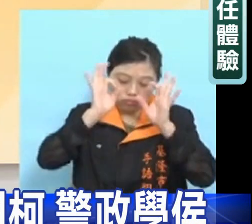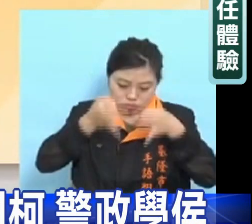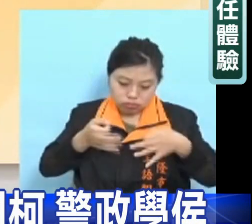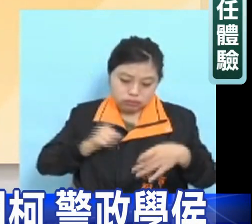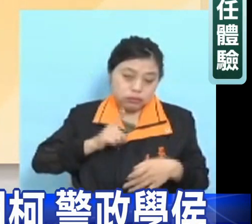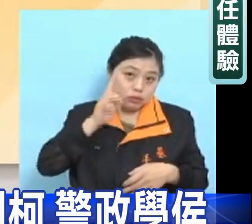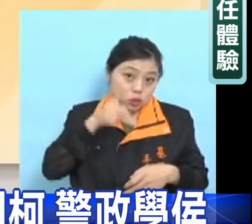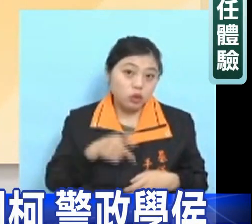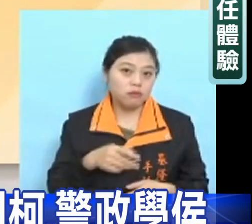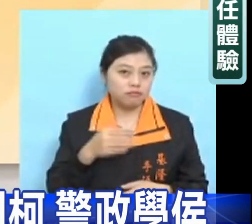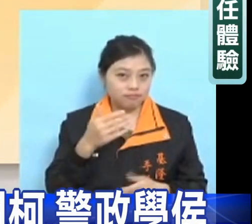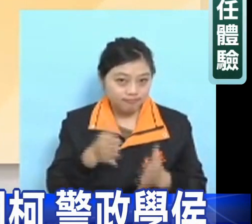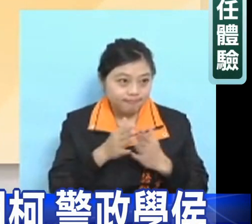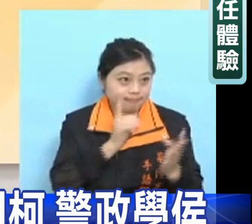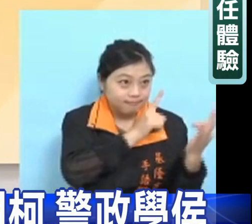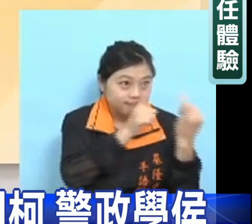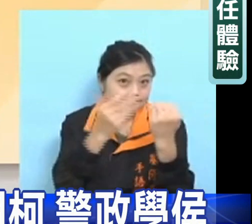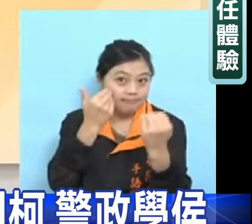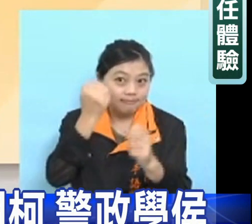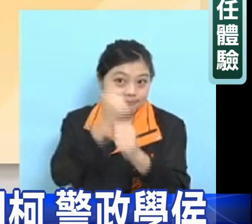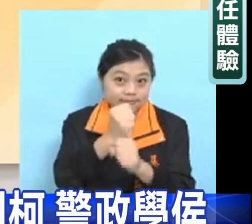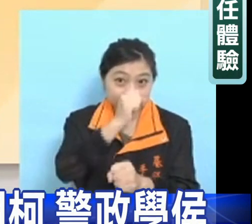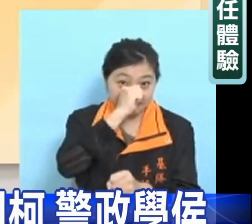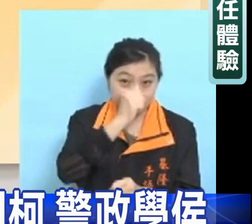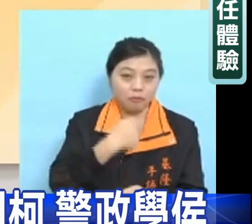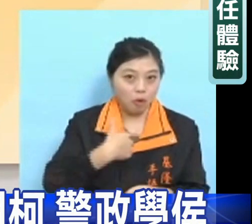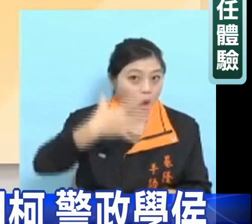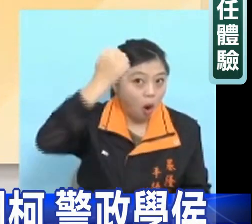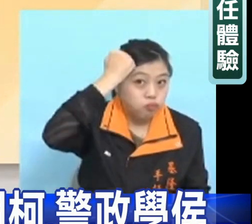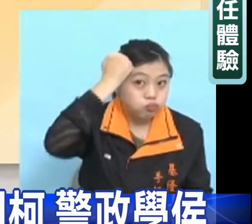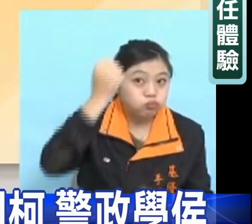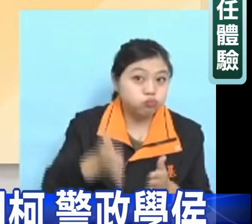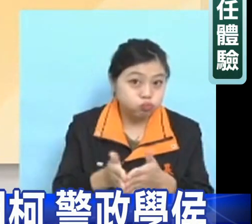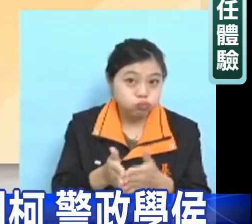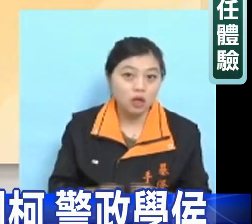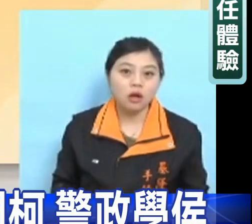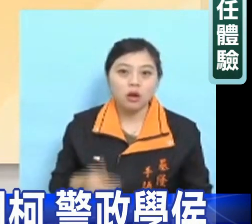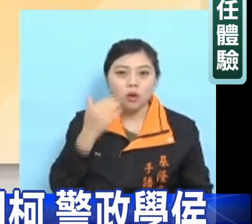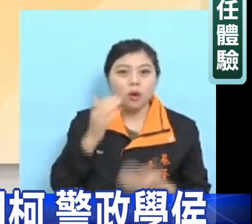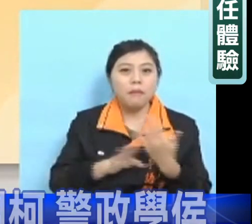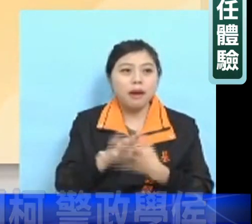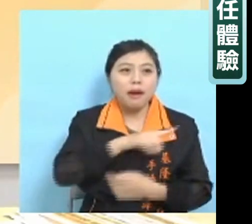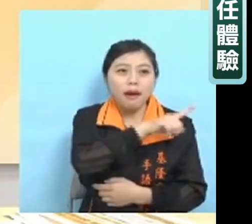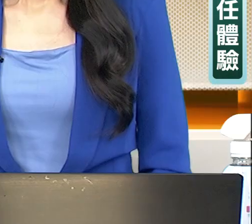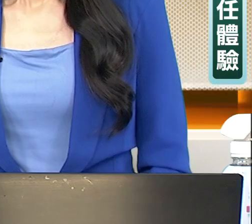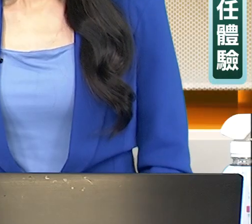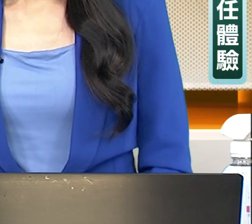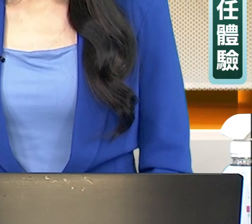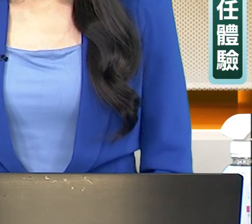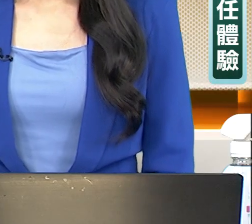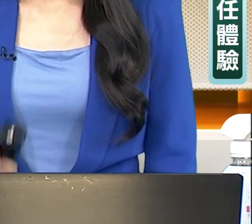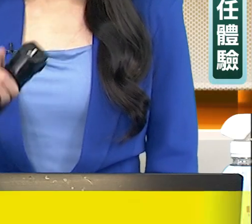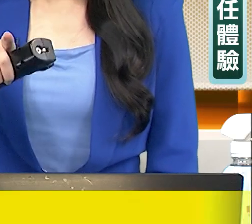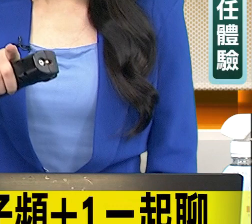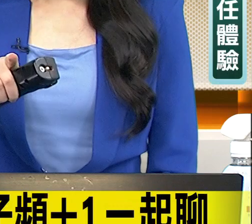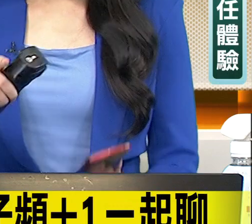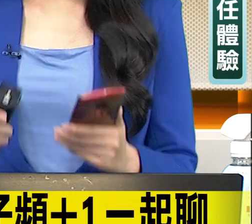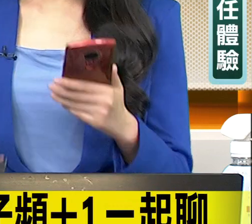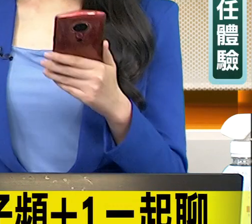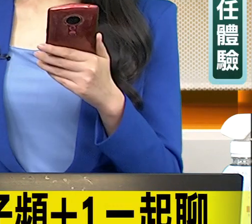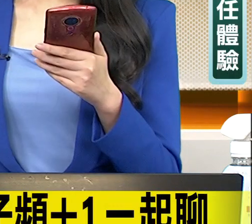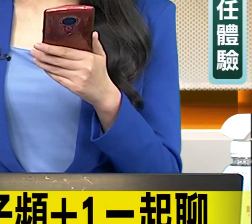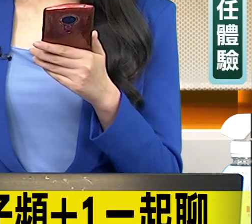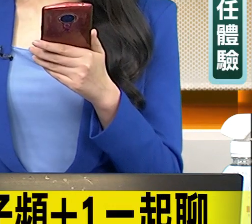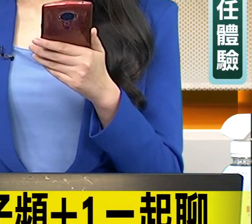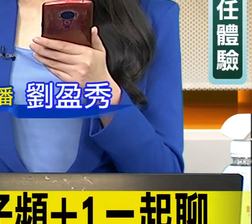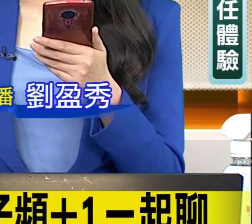做得好的地方，那别人犯过的错那我们就不用走冤枉路。 好，大家转子评了没？赶